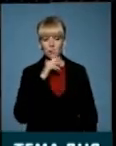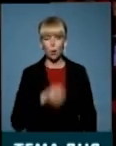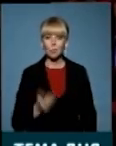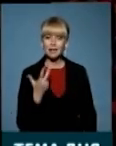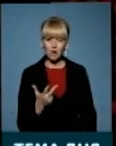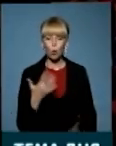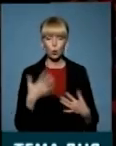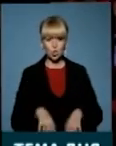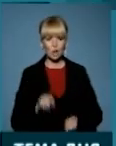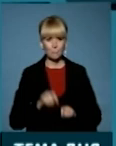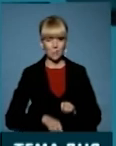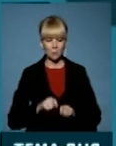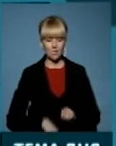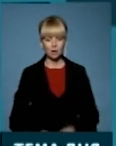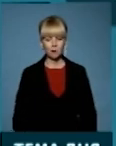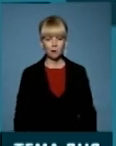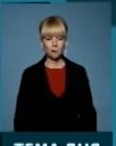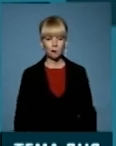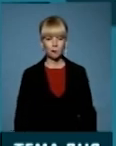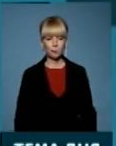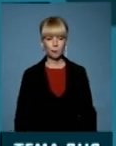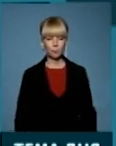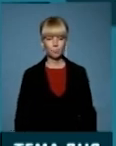3 з яких вже перевірили.